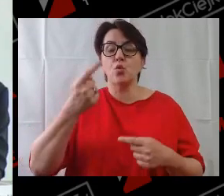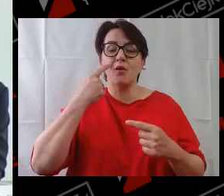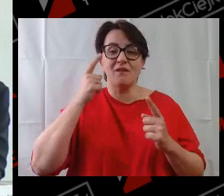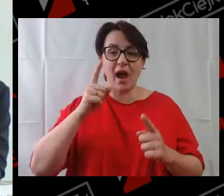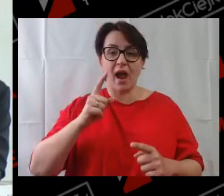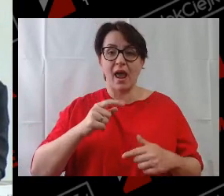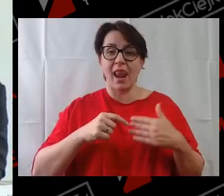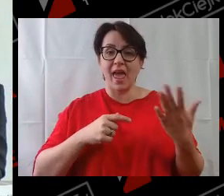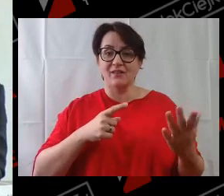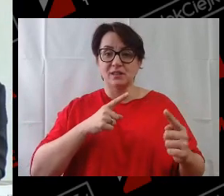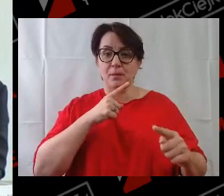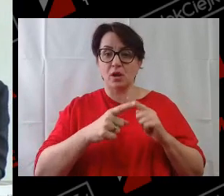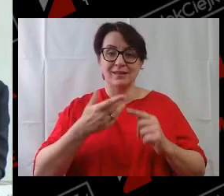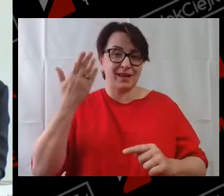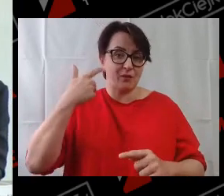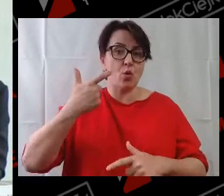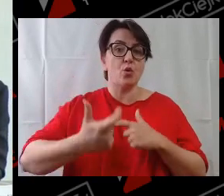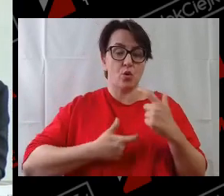przyszłości